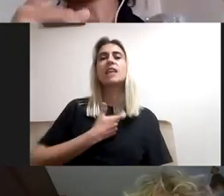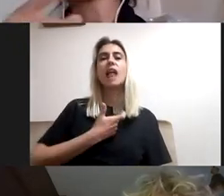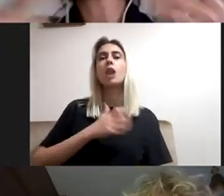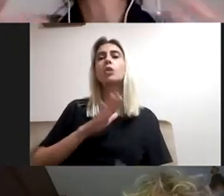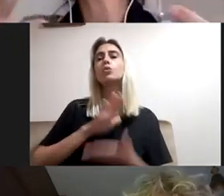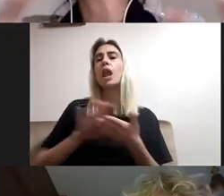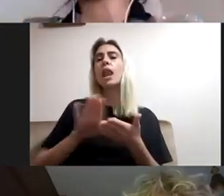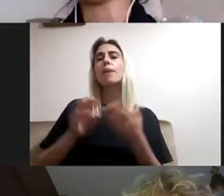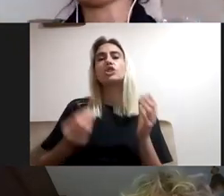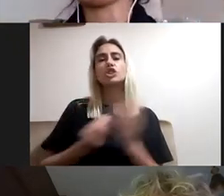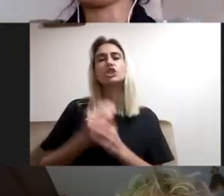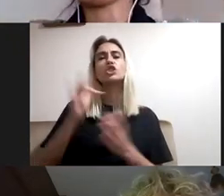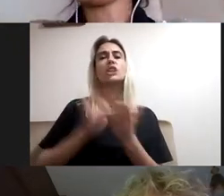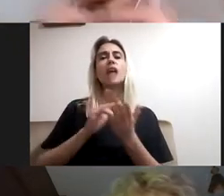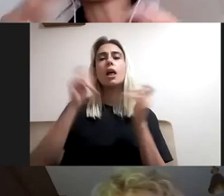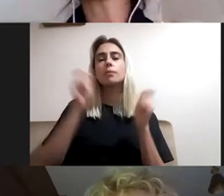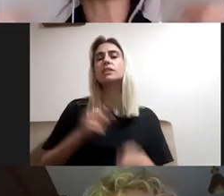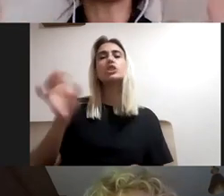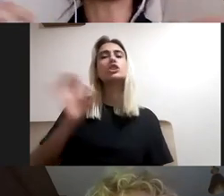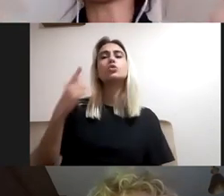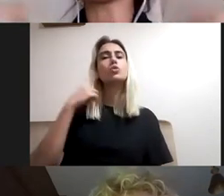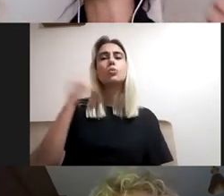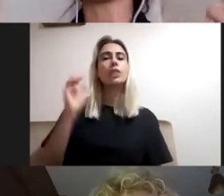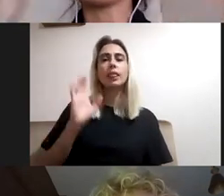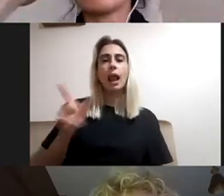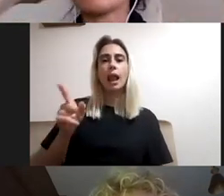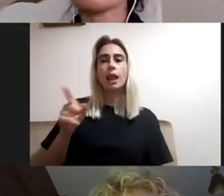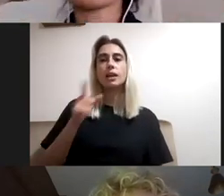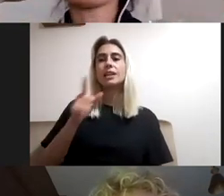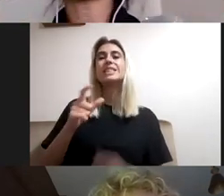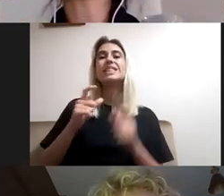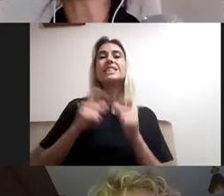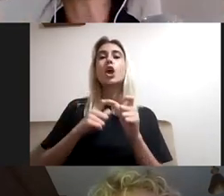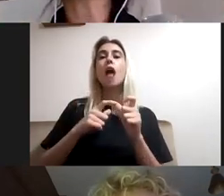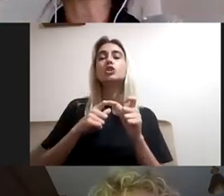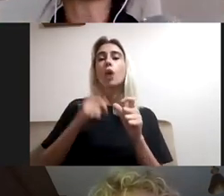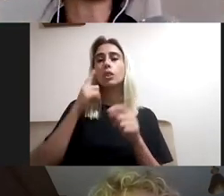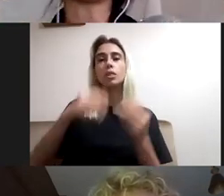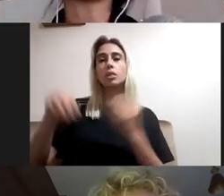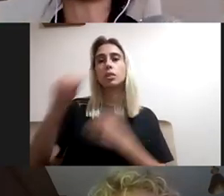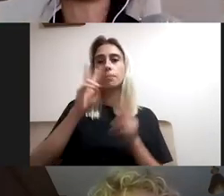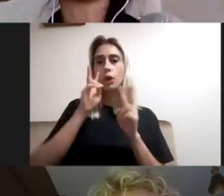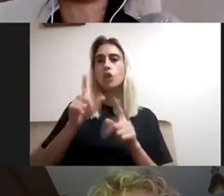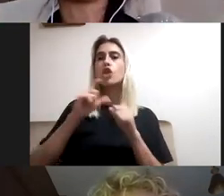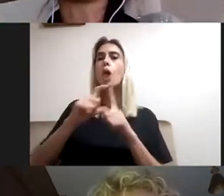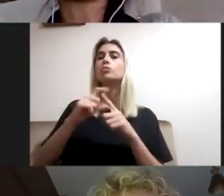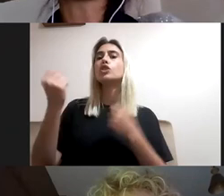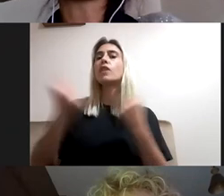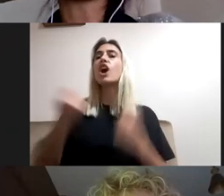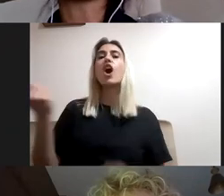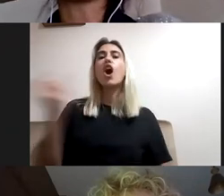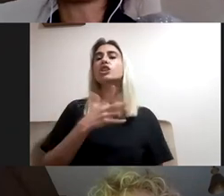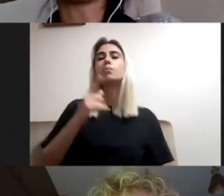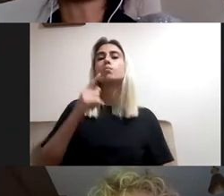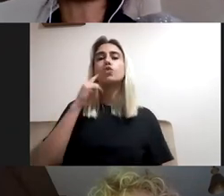kessin. Hiç umurunda değil gerçekten. Çünkü sirkülasyona bakıyor sistem. Bugün dolmuş şoförü kaç tane